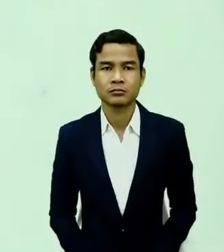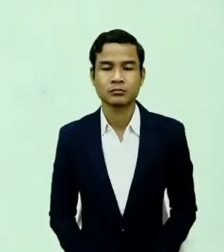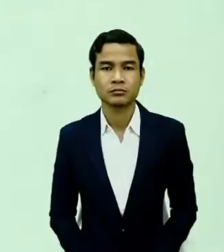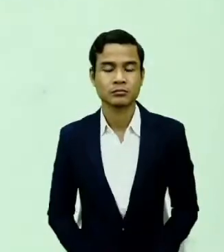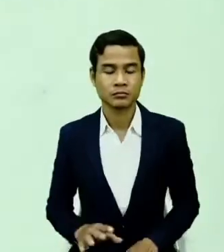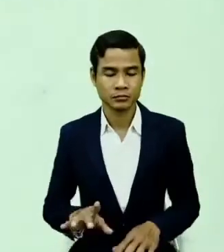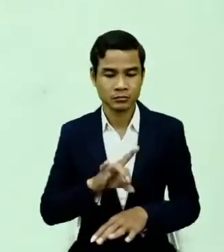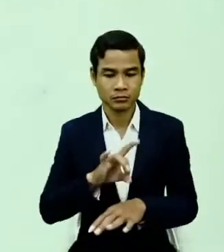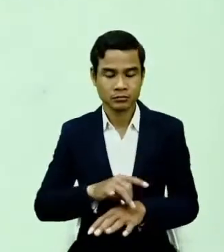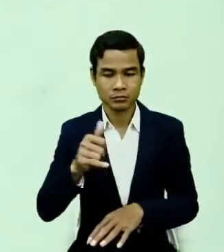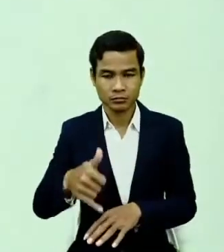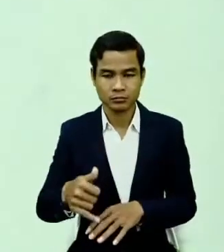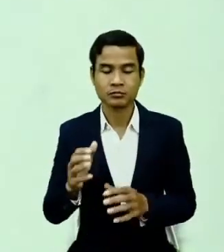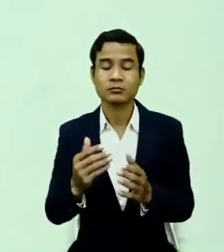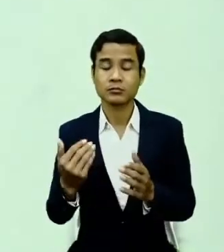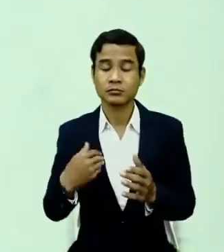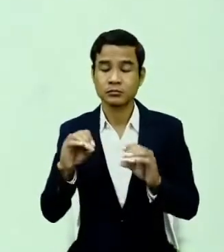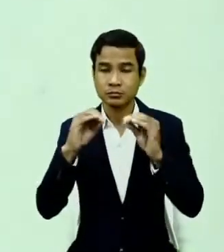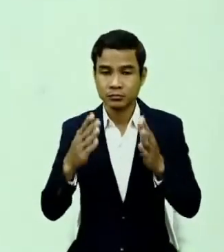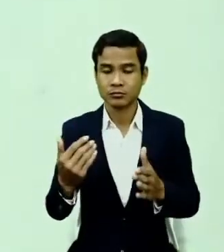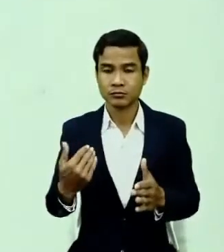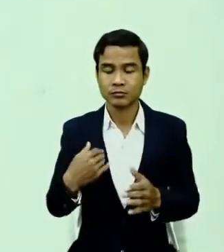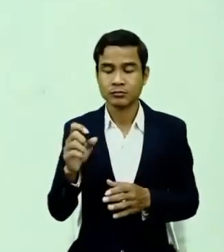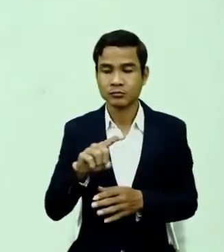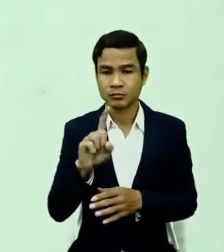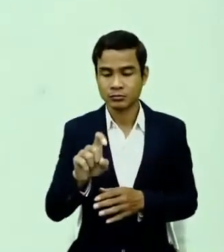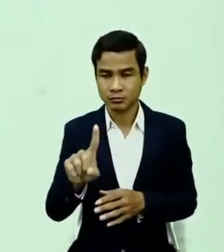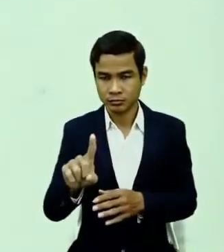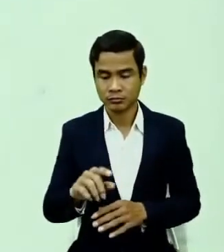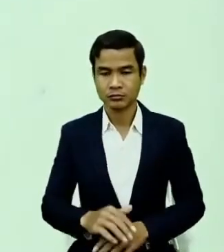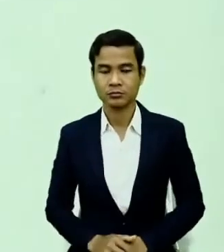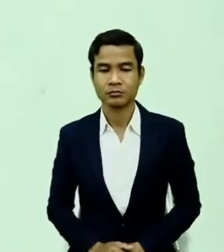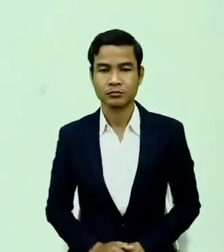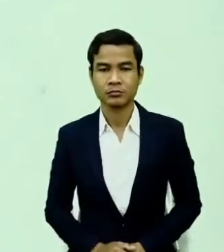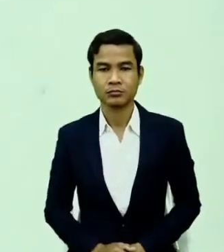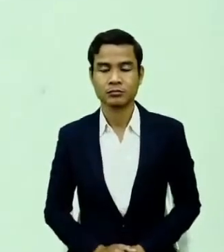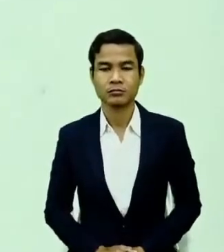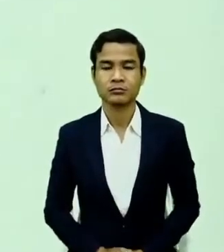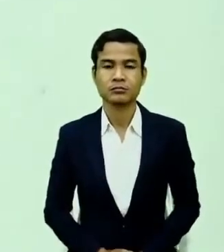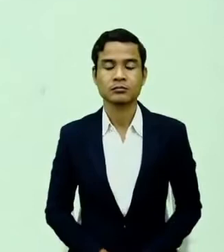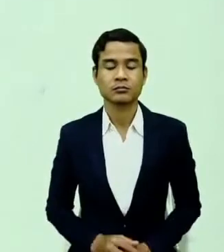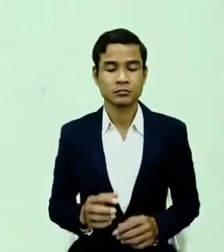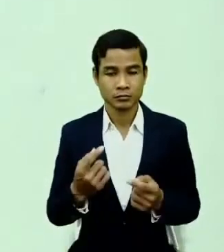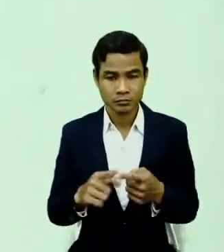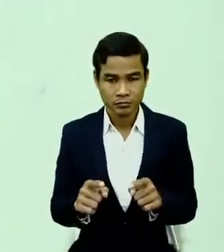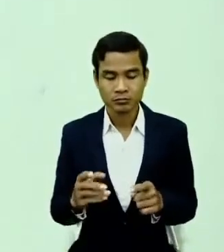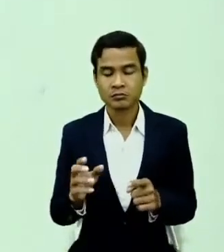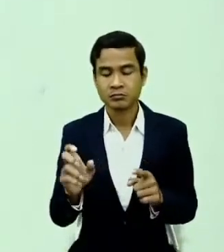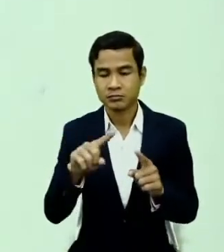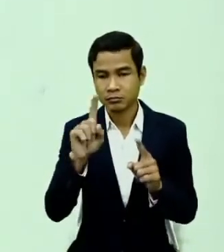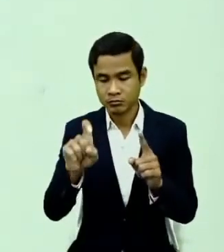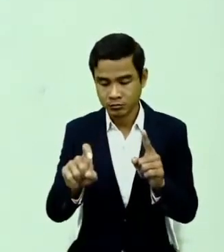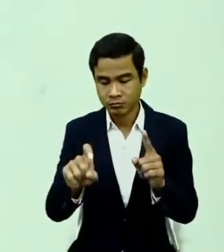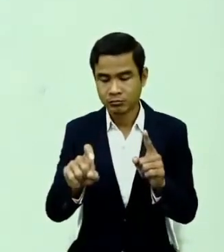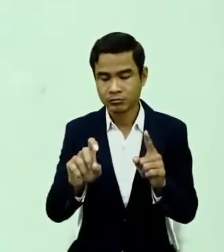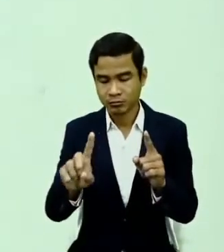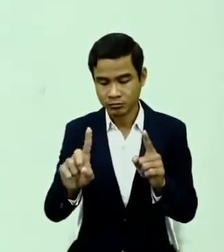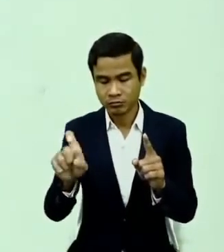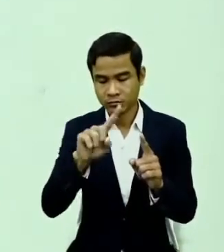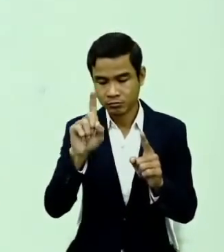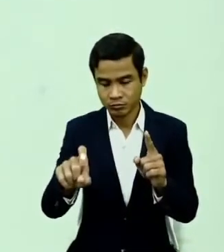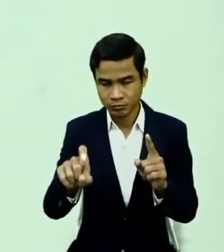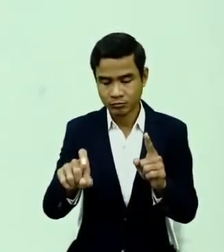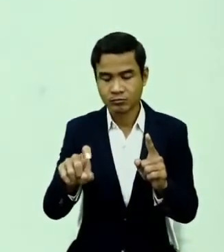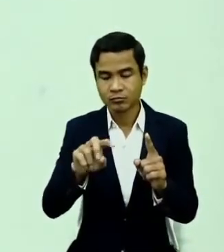នៅពេលនេះអ្នកគ្រូមានសំណួរមួយចាប៉ុន្តែមានដល់ទៅ3ចំណុចអញ្